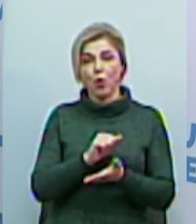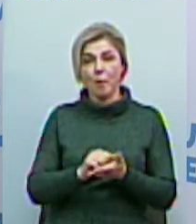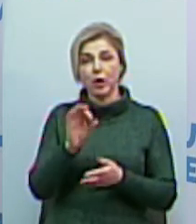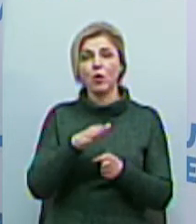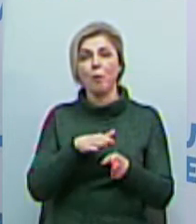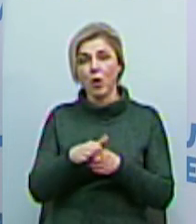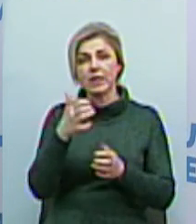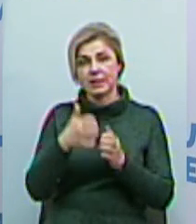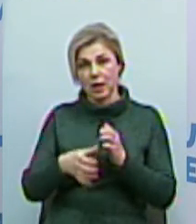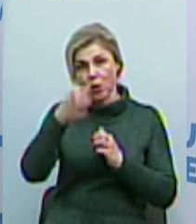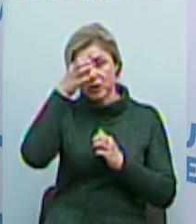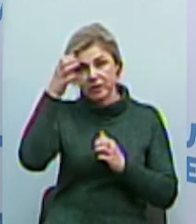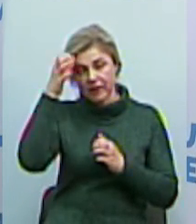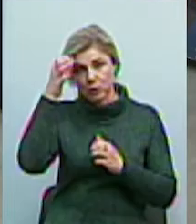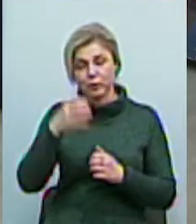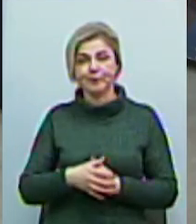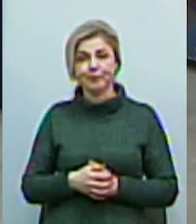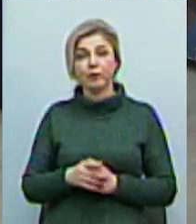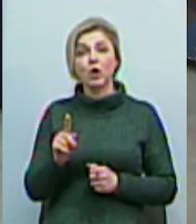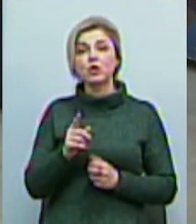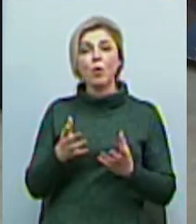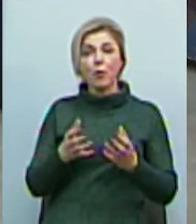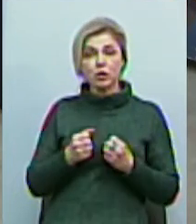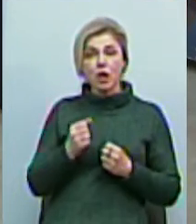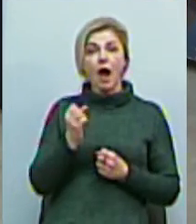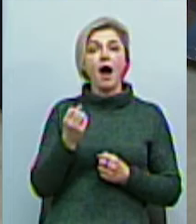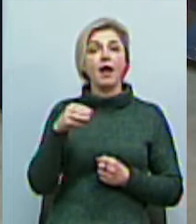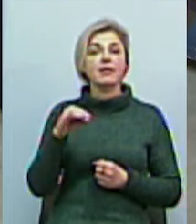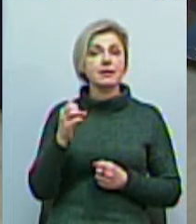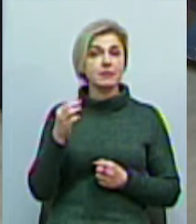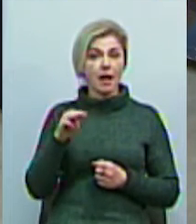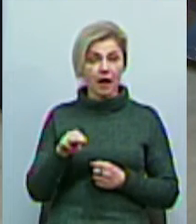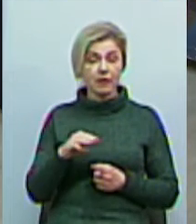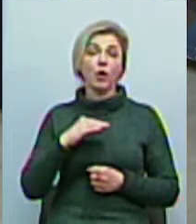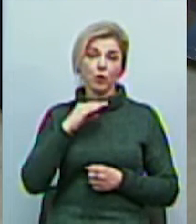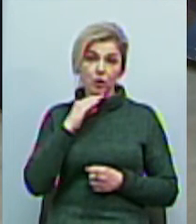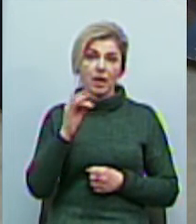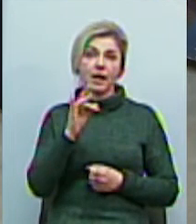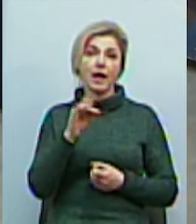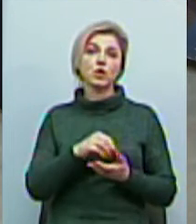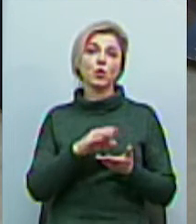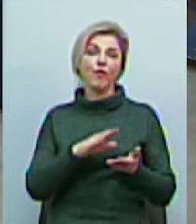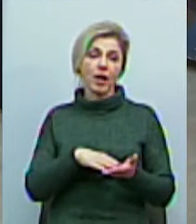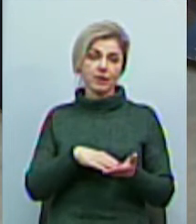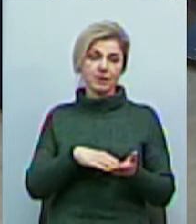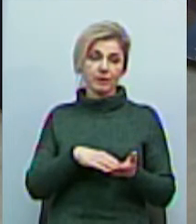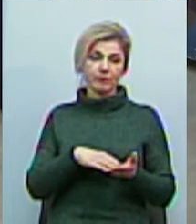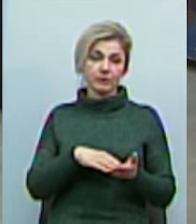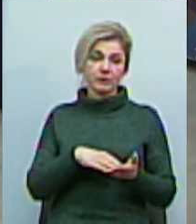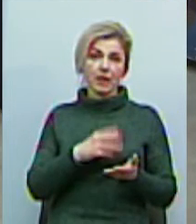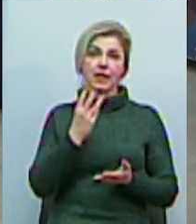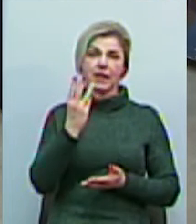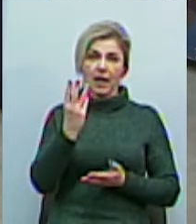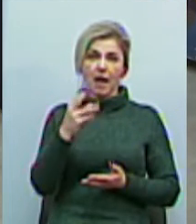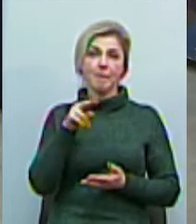освіту? Ну, для того, щоб отримати атестат, то досить зареєструватися, три